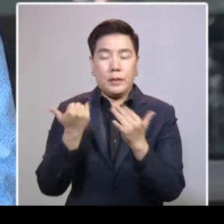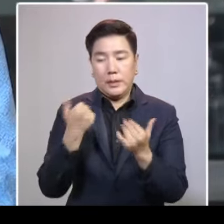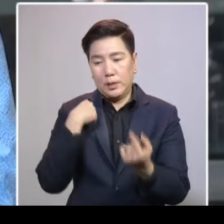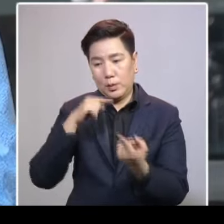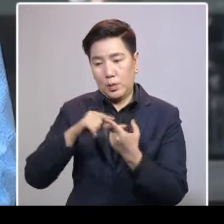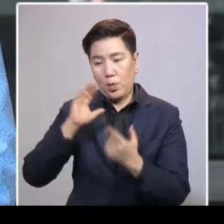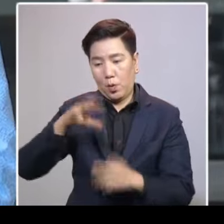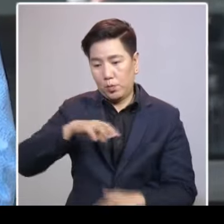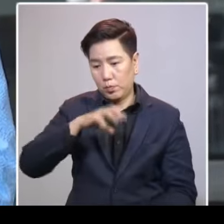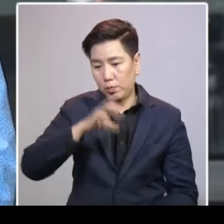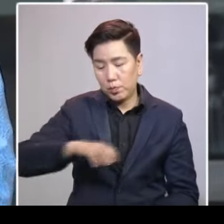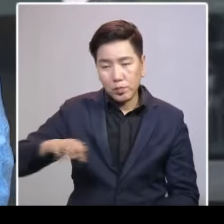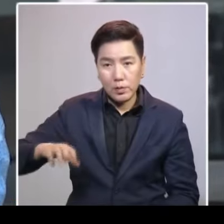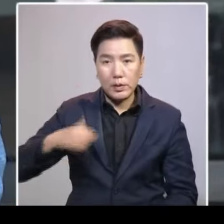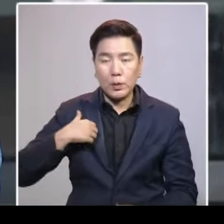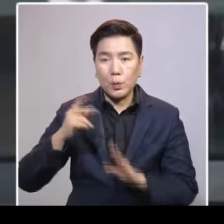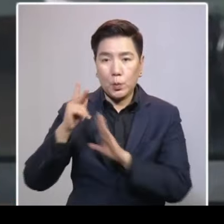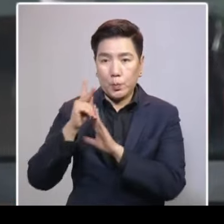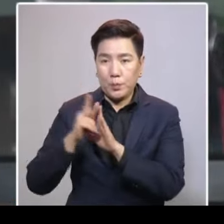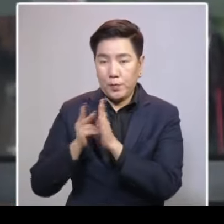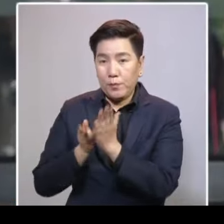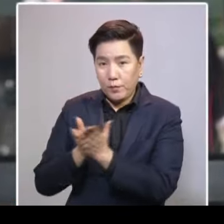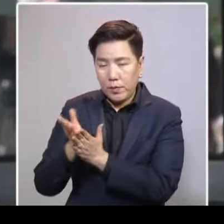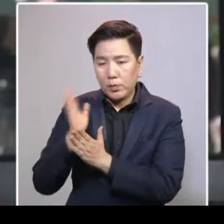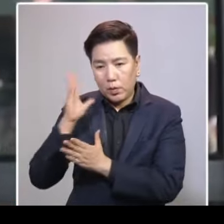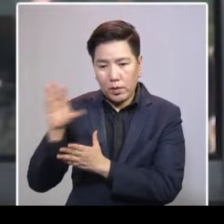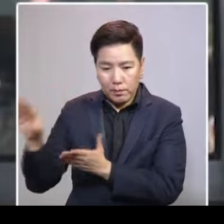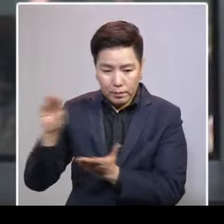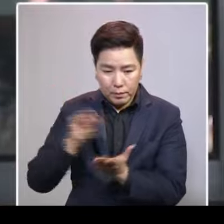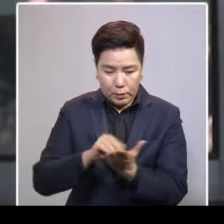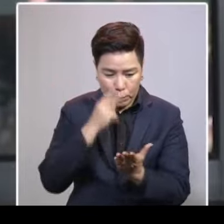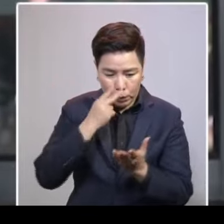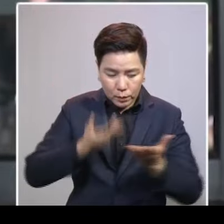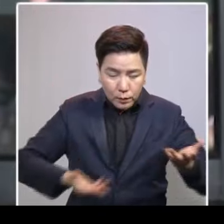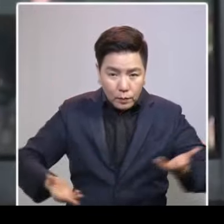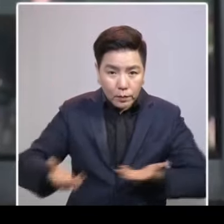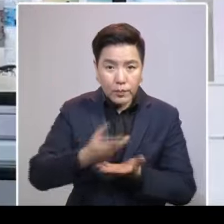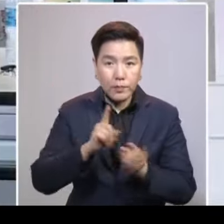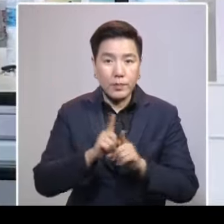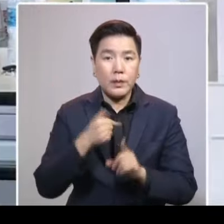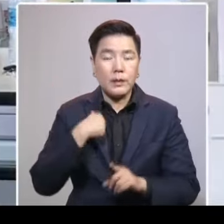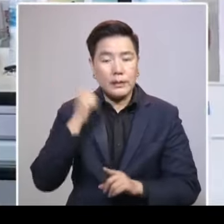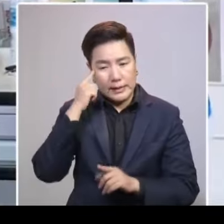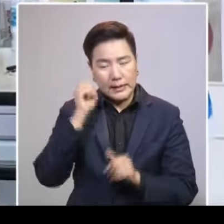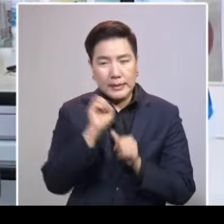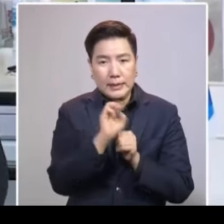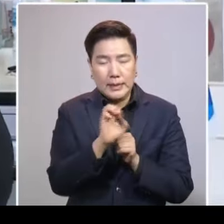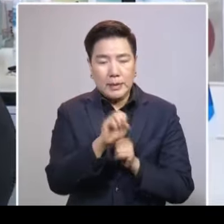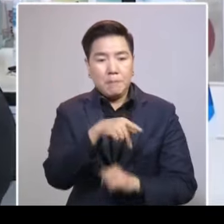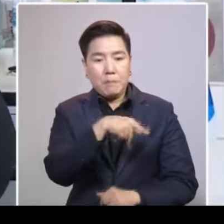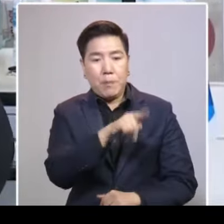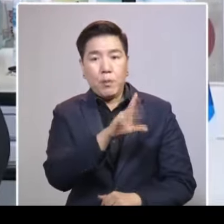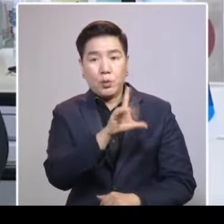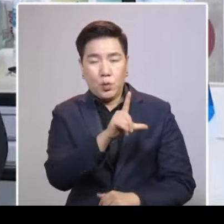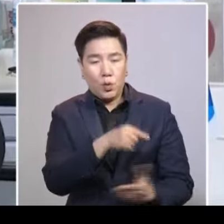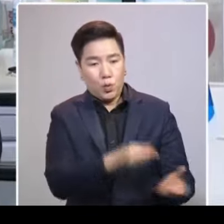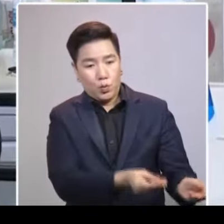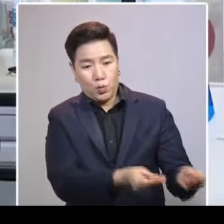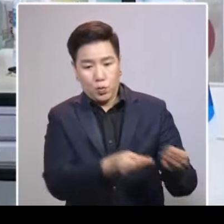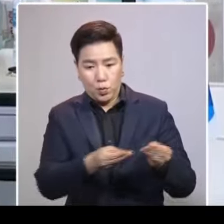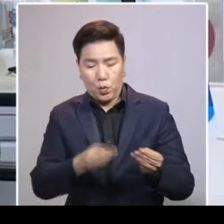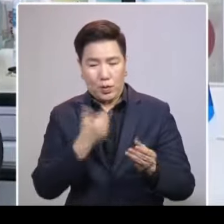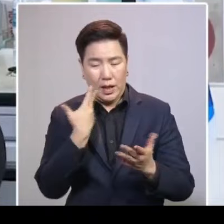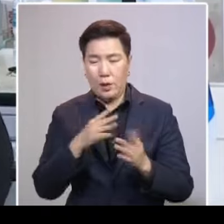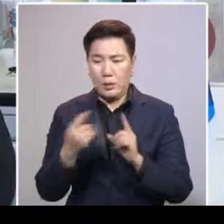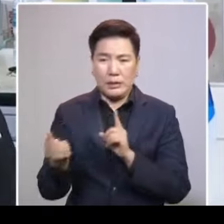ความเห็นของหน่วยงานอื่นๆเช่นกฤษฎีกาก็จะนำมาพิจารณาประกอบด้วยขณะที่ความเห็นหรือข้อเสนอแนะของปปช.ที่ส่งมาและส่ง